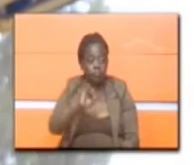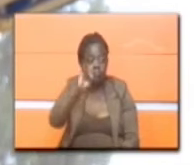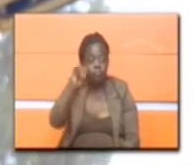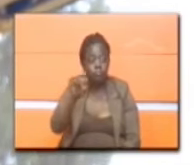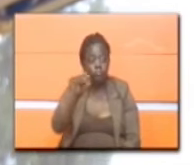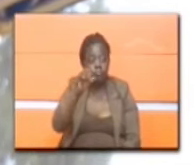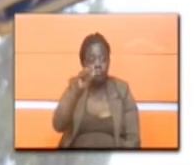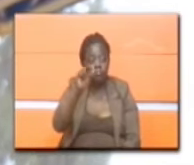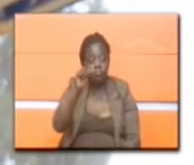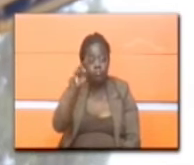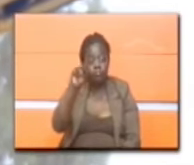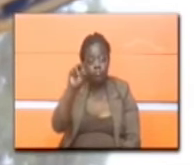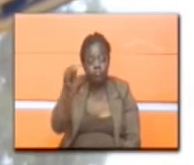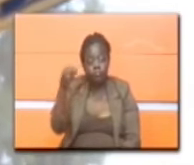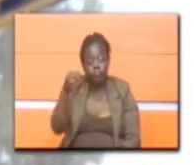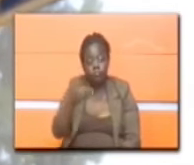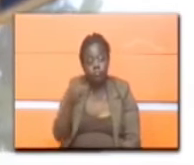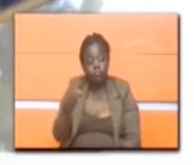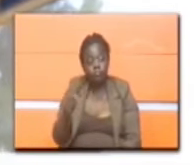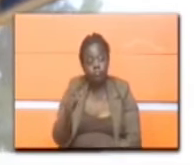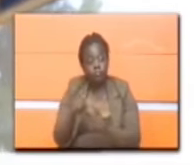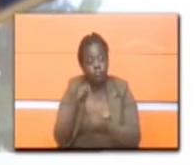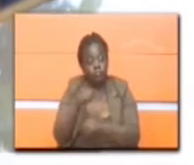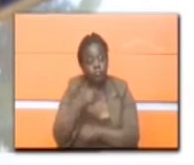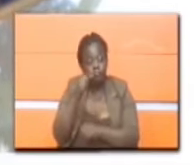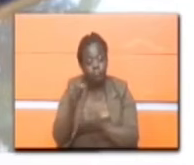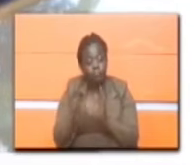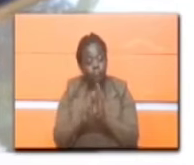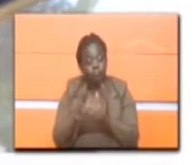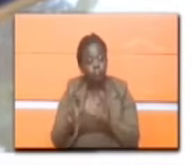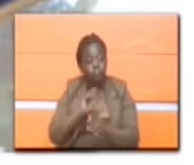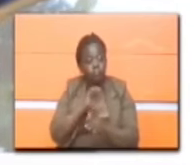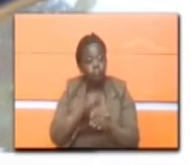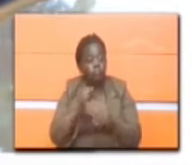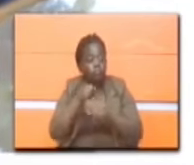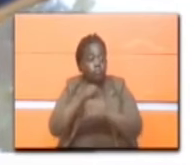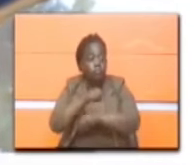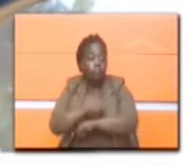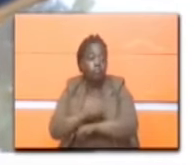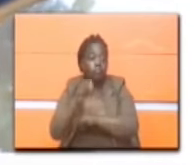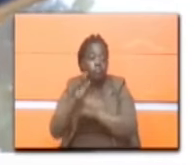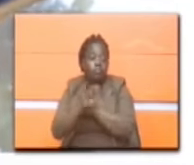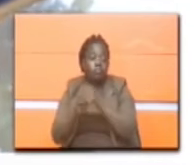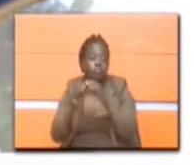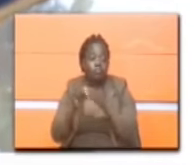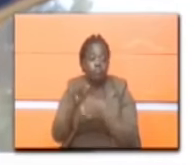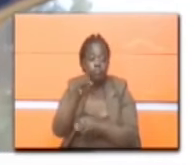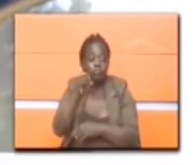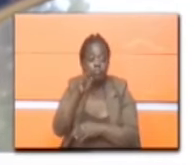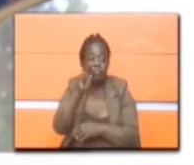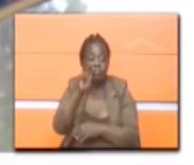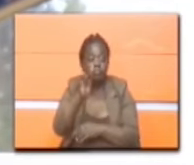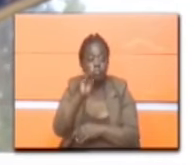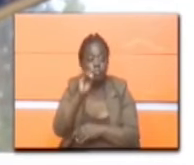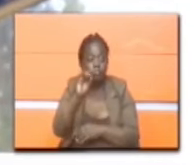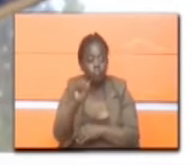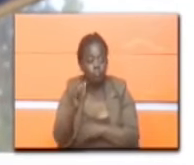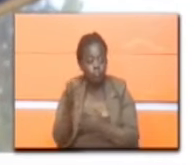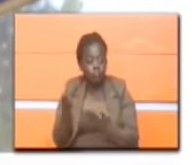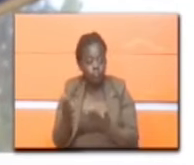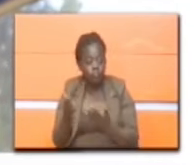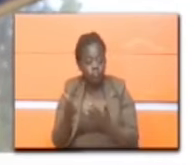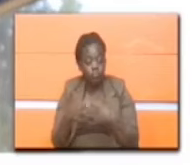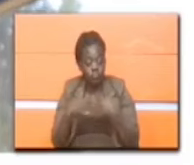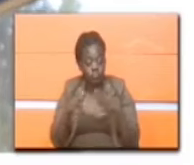South, who represented our school and the country in Dubai Open